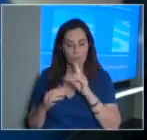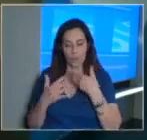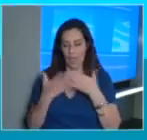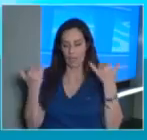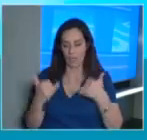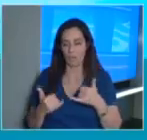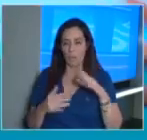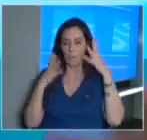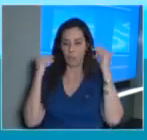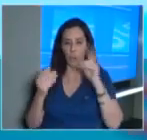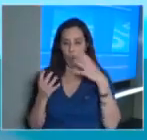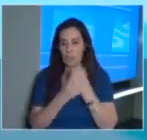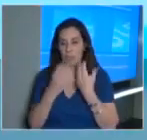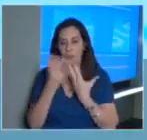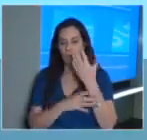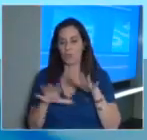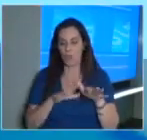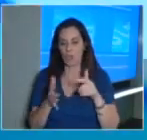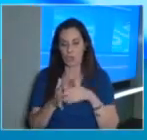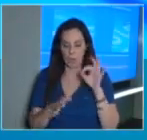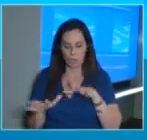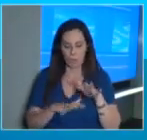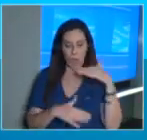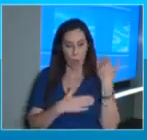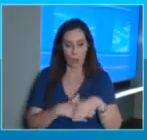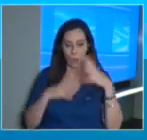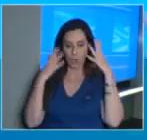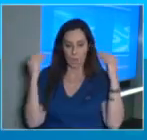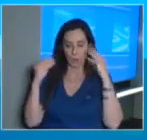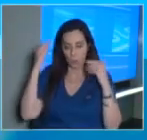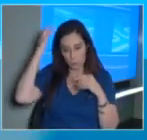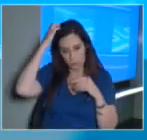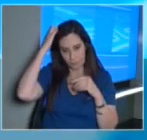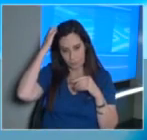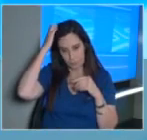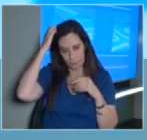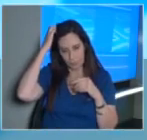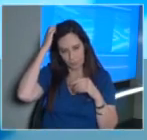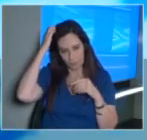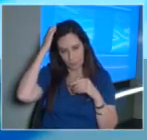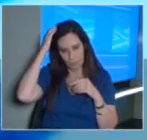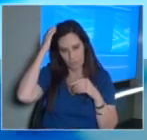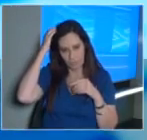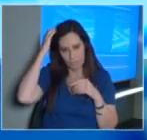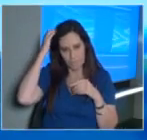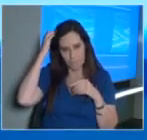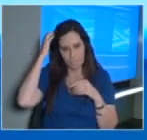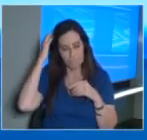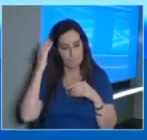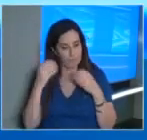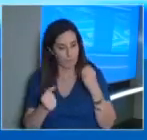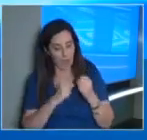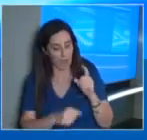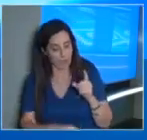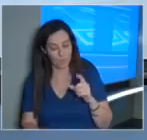קיימת היום. מה שקרה זה בן גוריון לא הצליח להרכיב ממשלה, זה היה ממשלתו האחרונה של בן גוריון. הוא לא הצליח להרכיב ממשלה. הגבלה